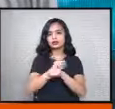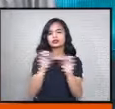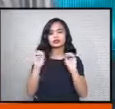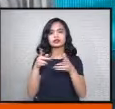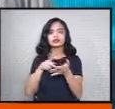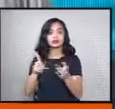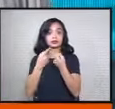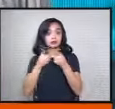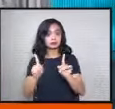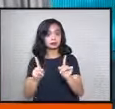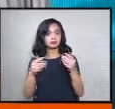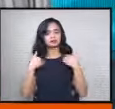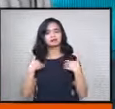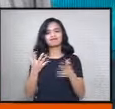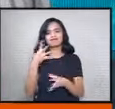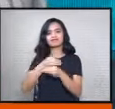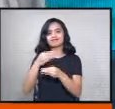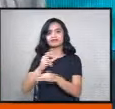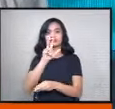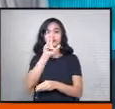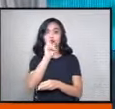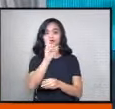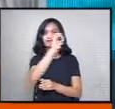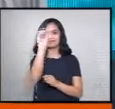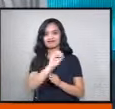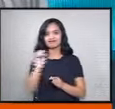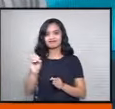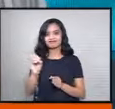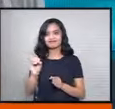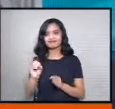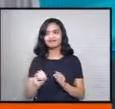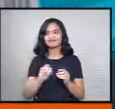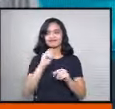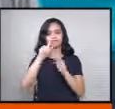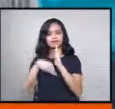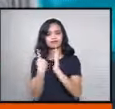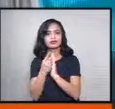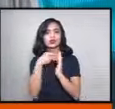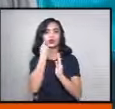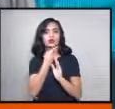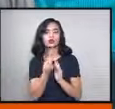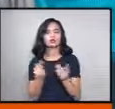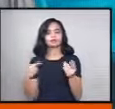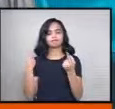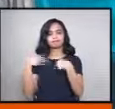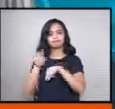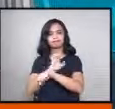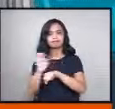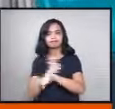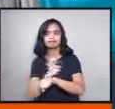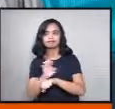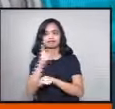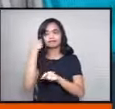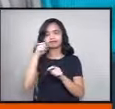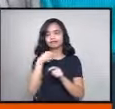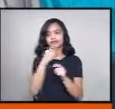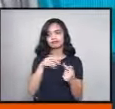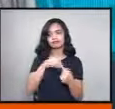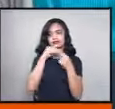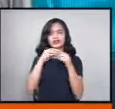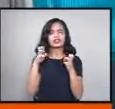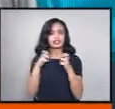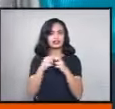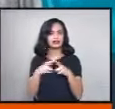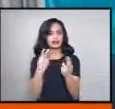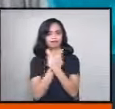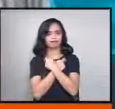ilalim nito, may dagdag na 30% ang hourly rate ng mga papasok na empleyado. Sa mga papasok naman sa special holiday, kahit rest